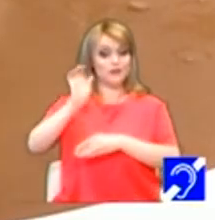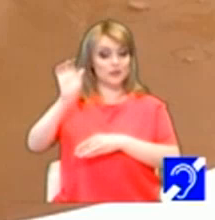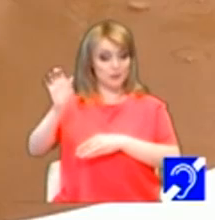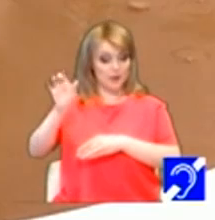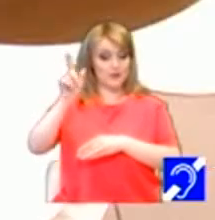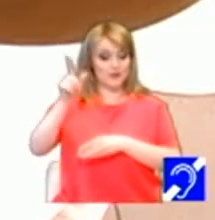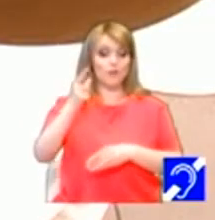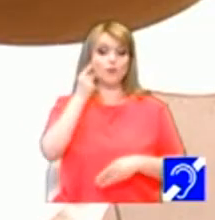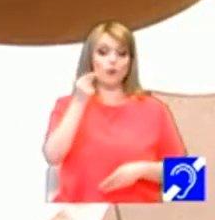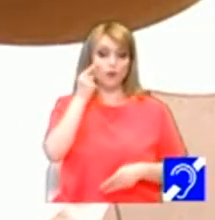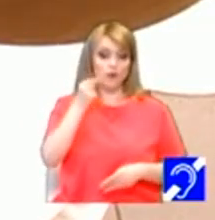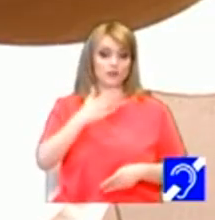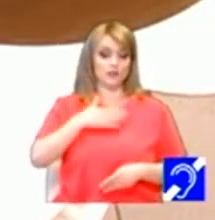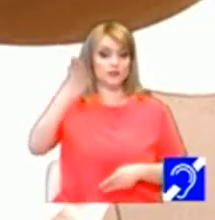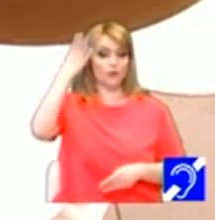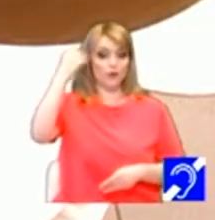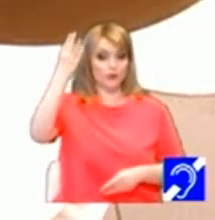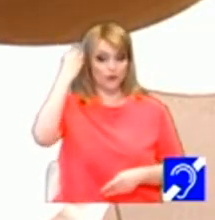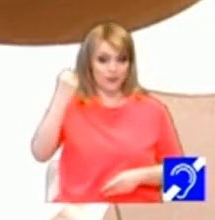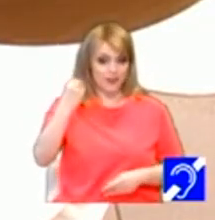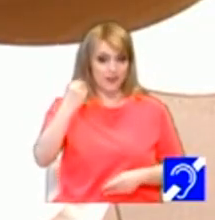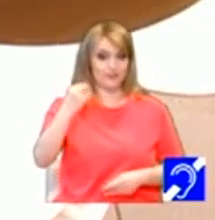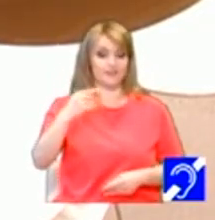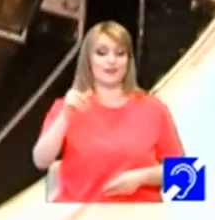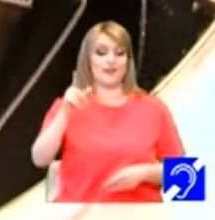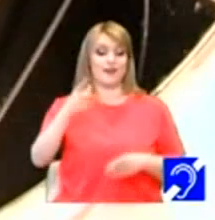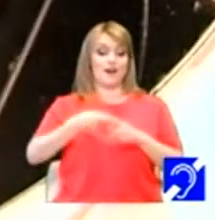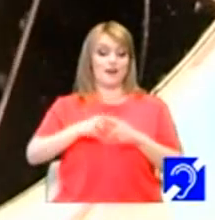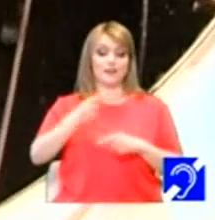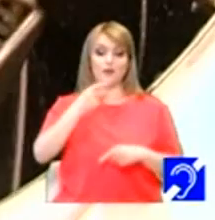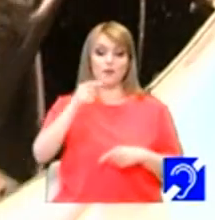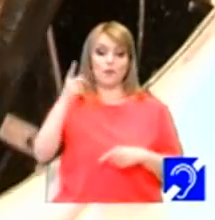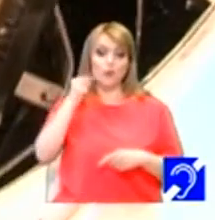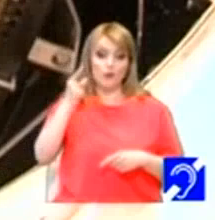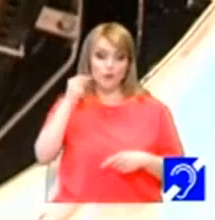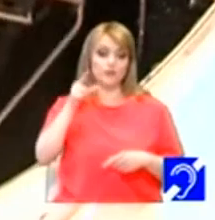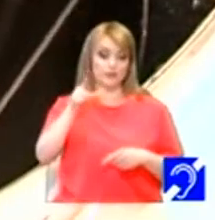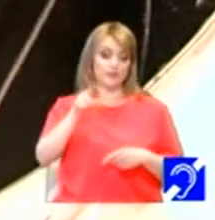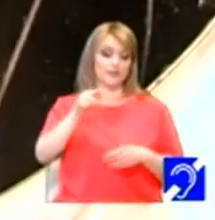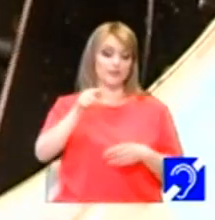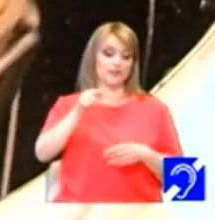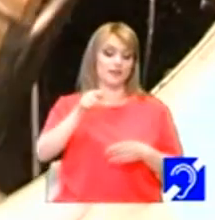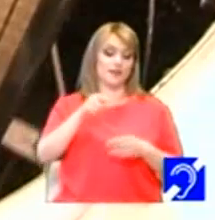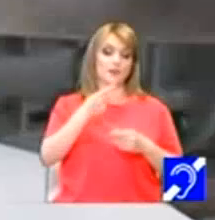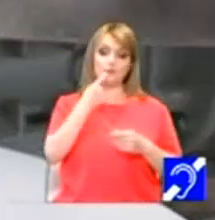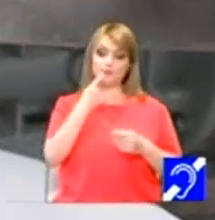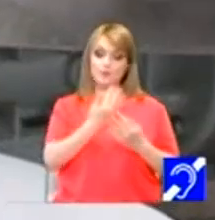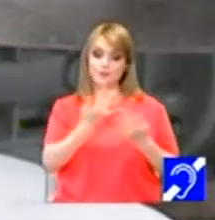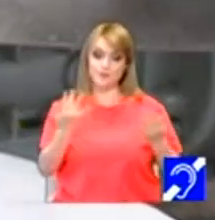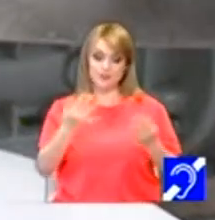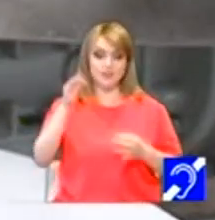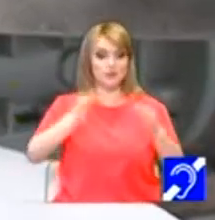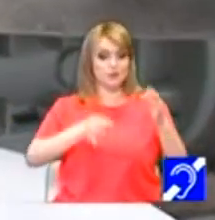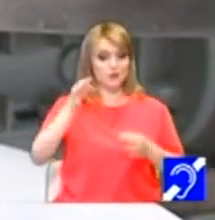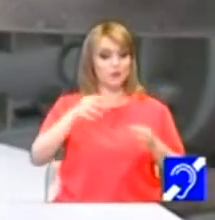este mai mult în Moldova. Am trimis o anumită stare cristalizată în care am vrea ca să fie consumată, deoarece este mai bine